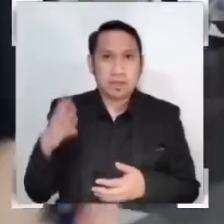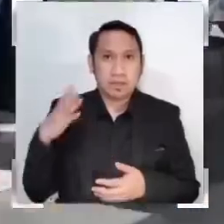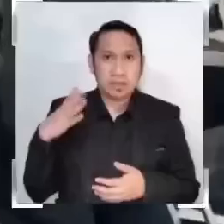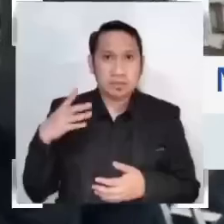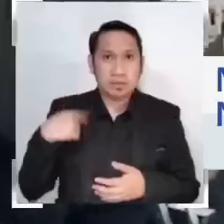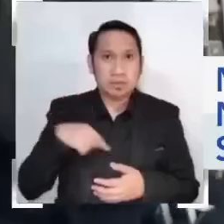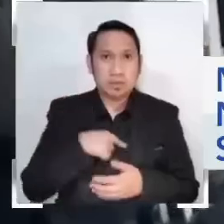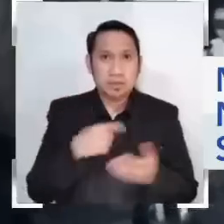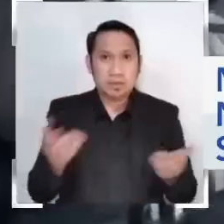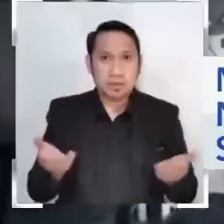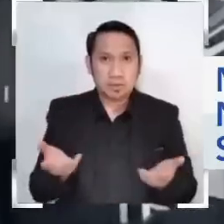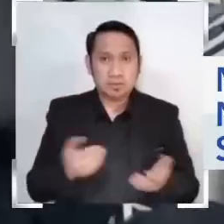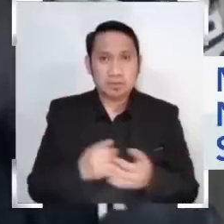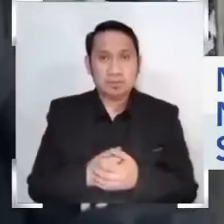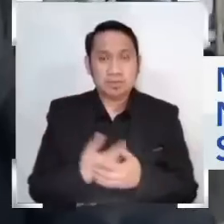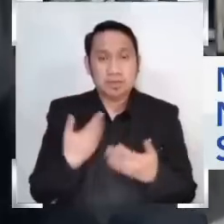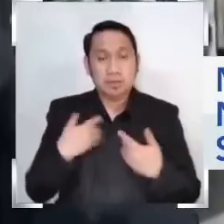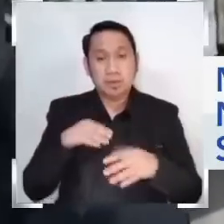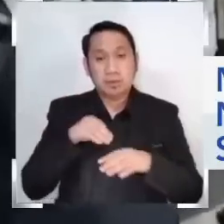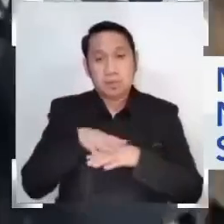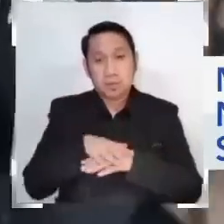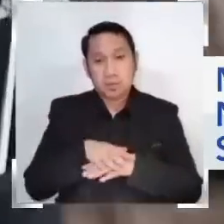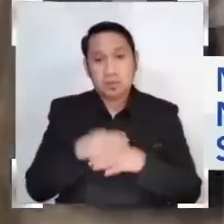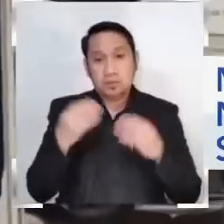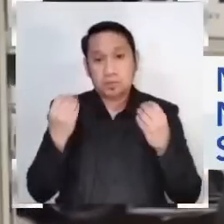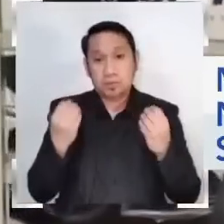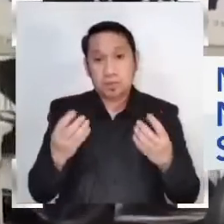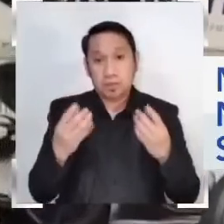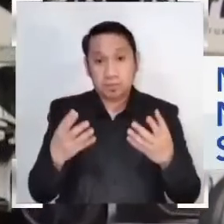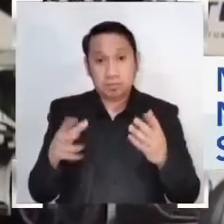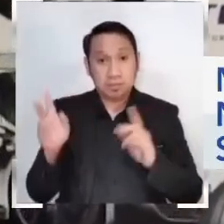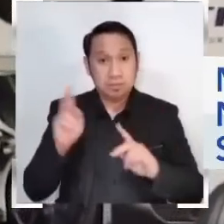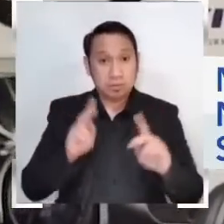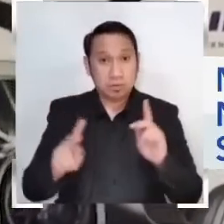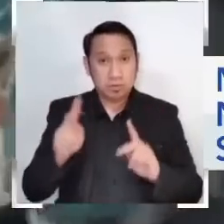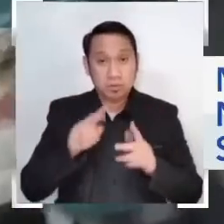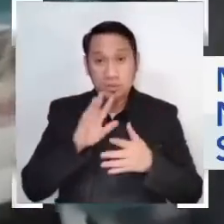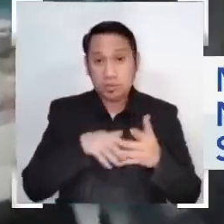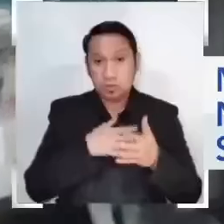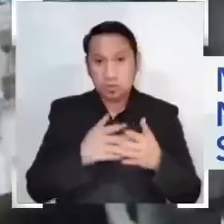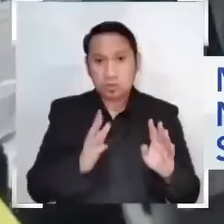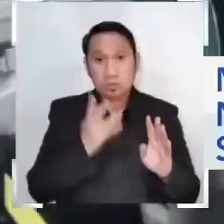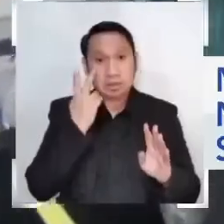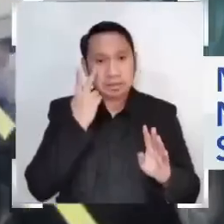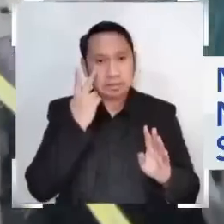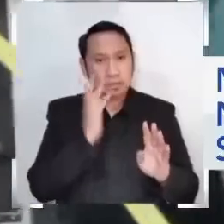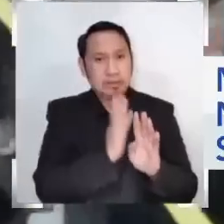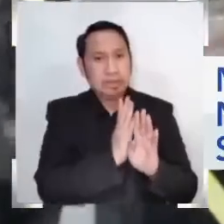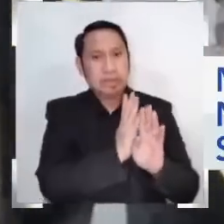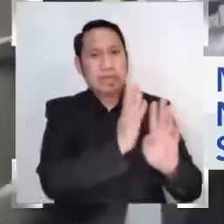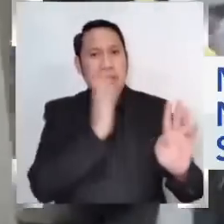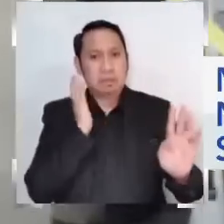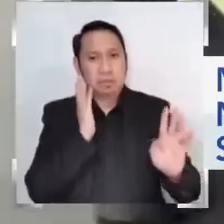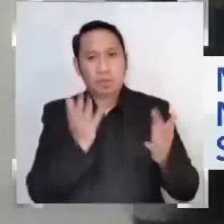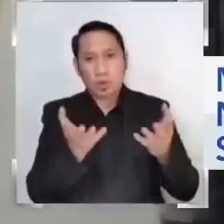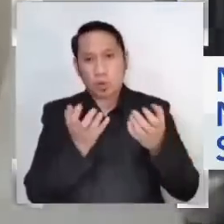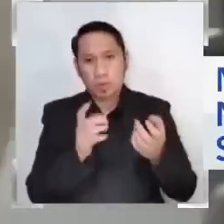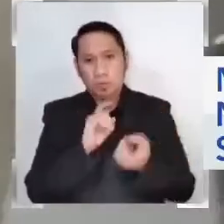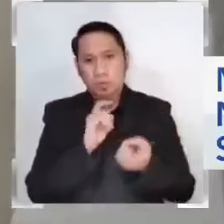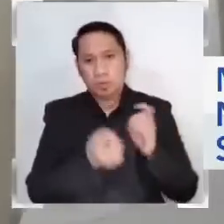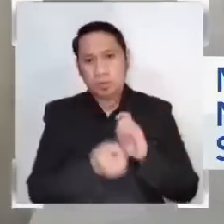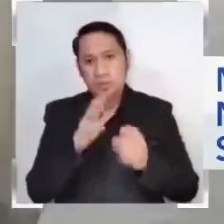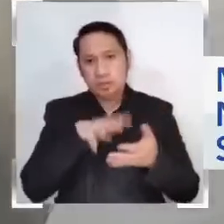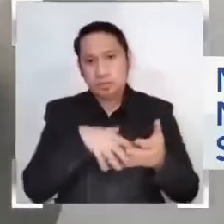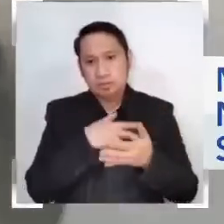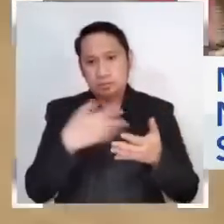Apektado rin ang daan-daang pasahero sa NAIA Terminal 3. Mahaba ang pila ng mga nagpaparibok matapos makansela ang kanilang flights